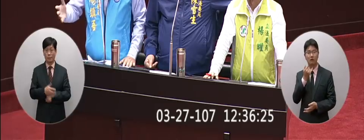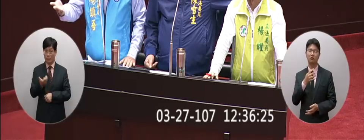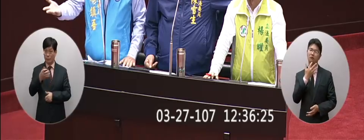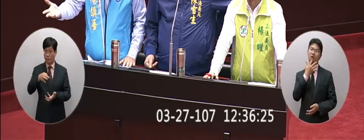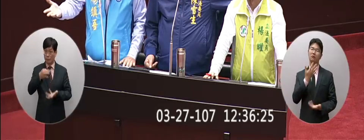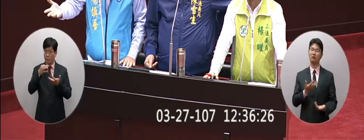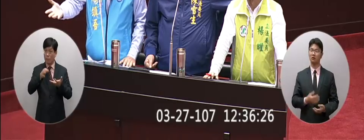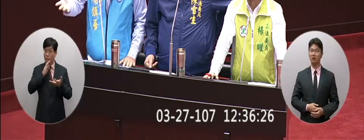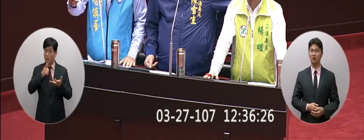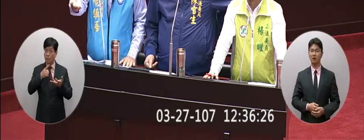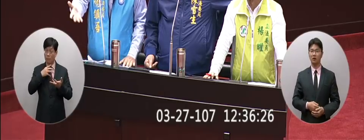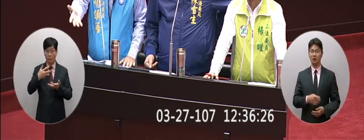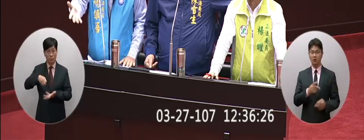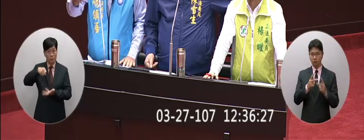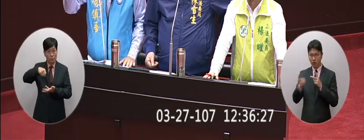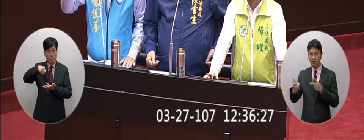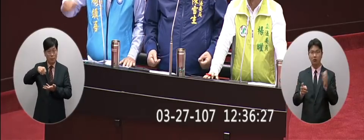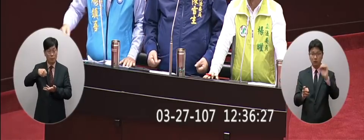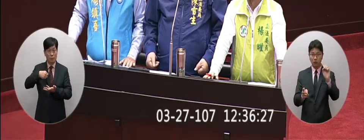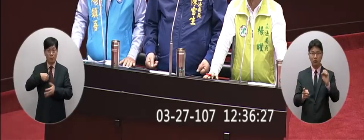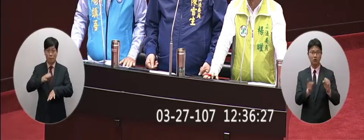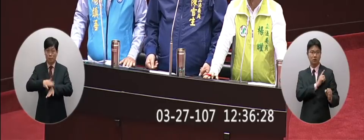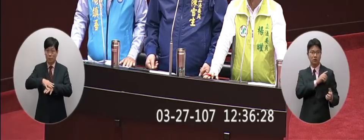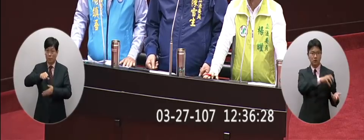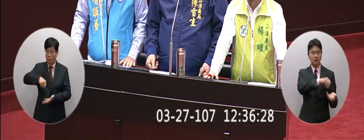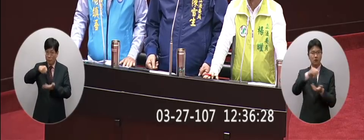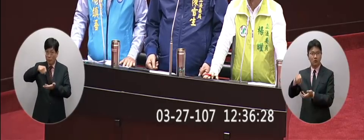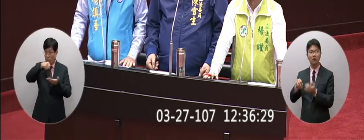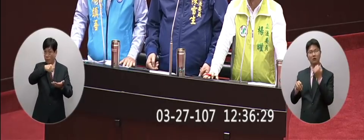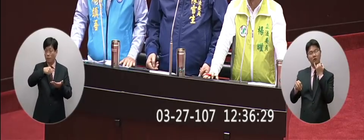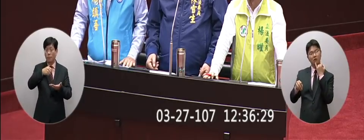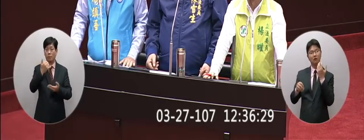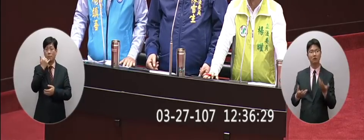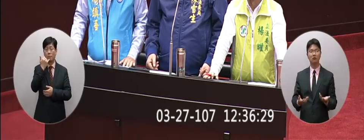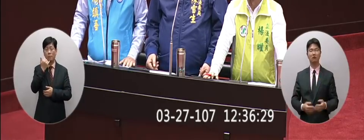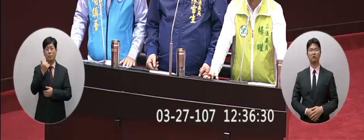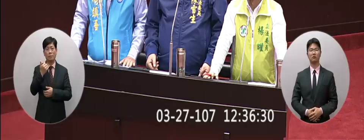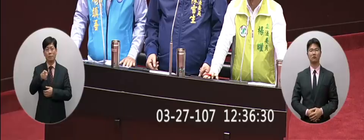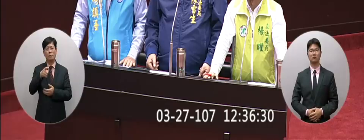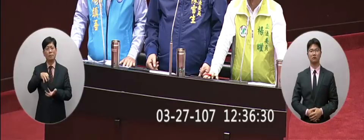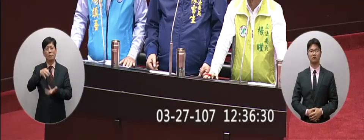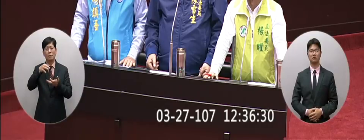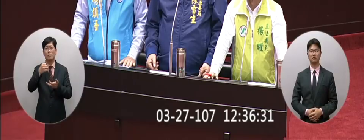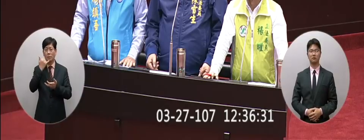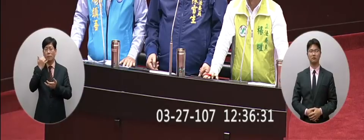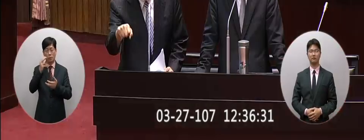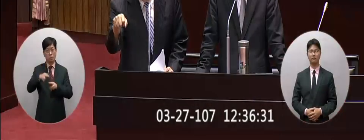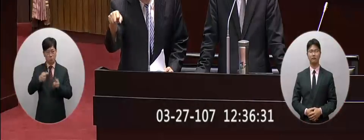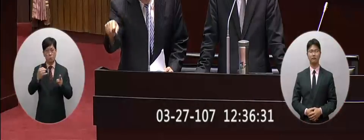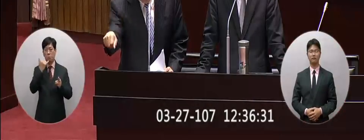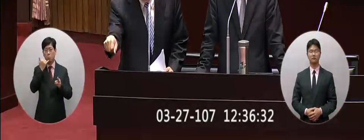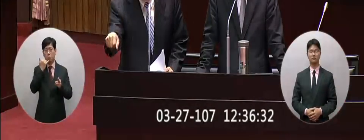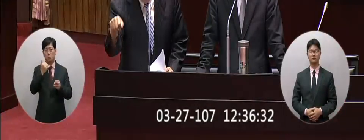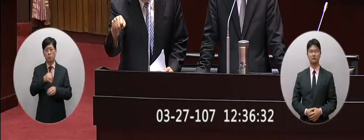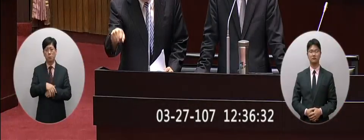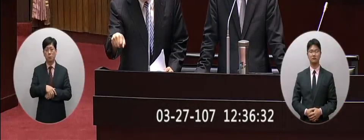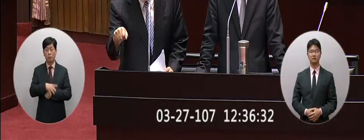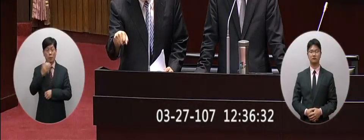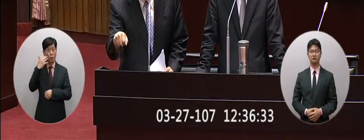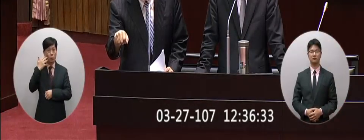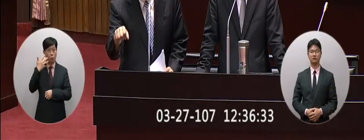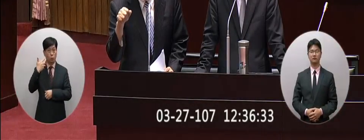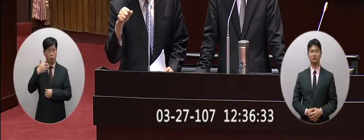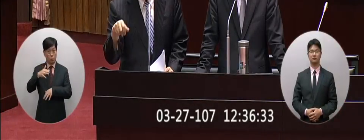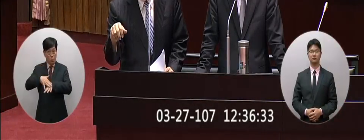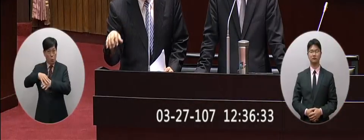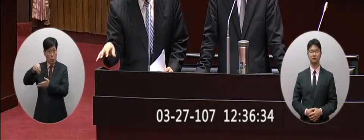你说的那个是手提嘛？ 邮寄的就不行。 不，手提的部分，那应该你讲的部分，我们是有开放，就是手提